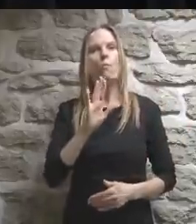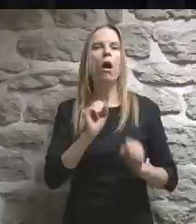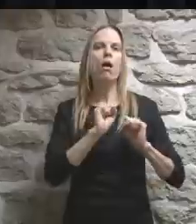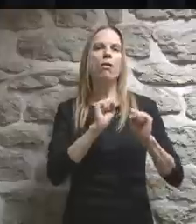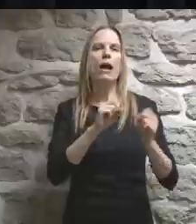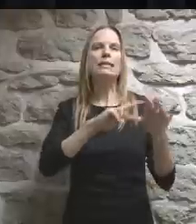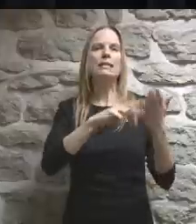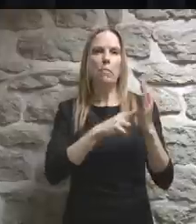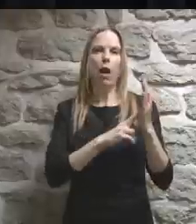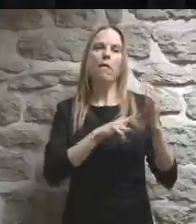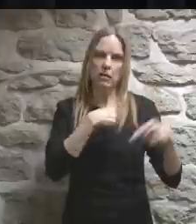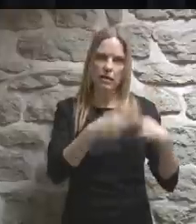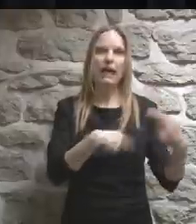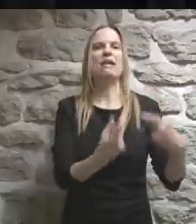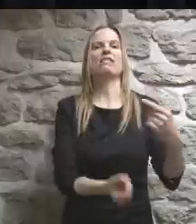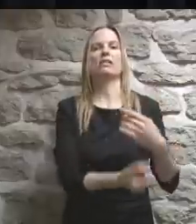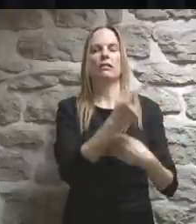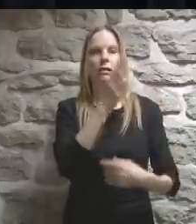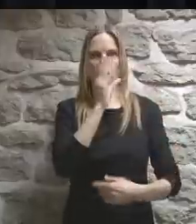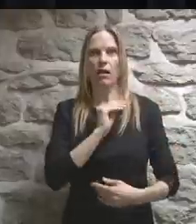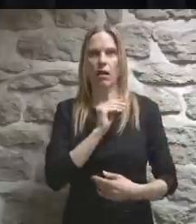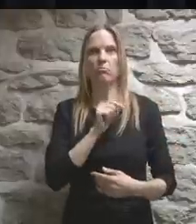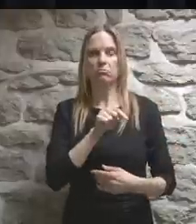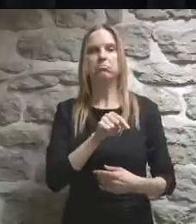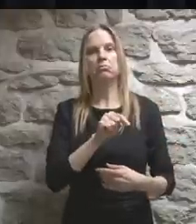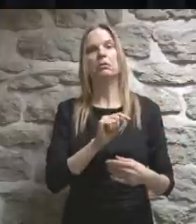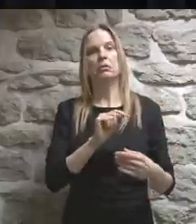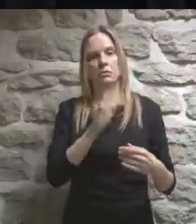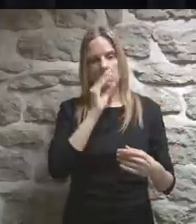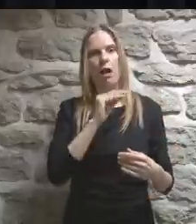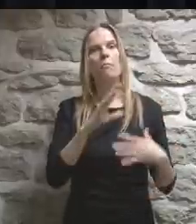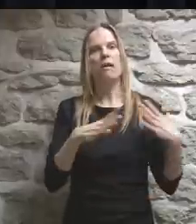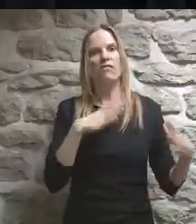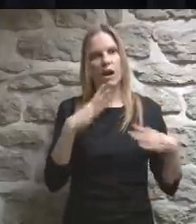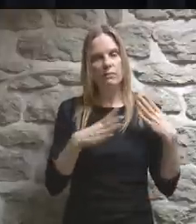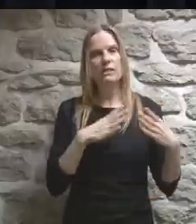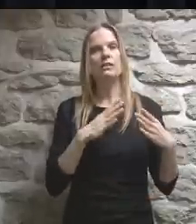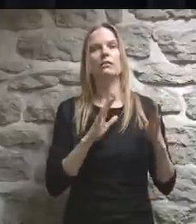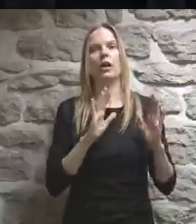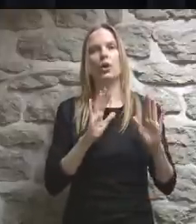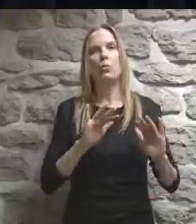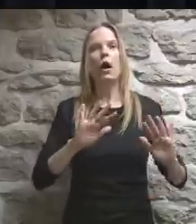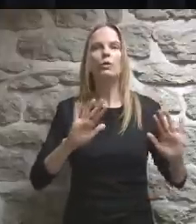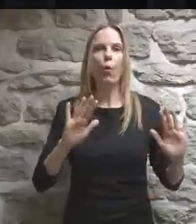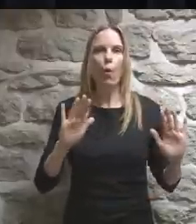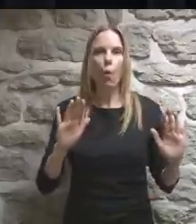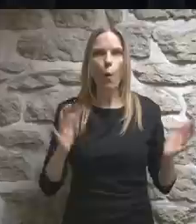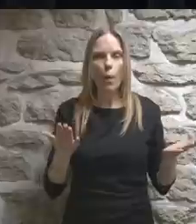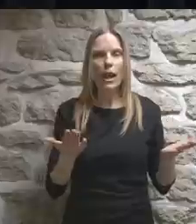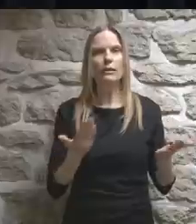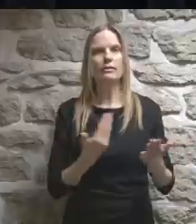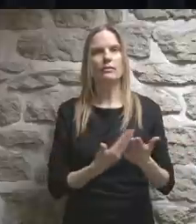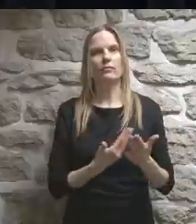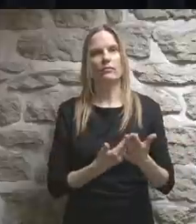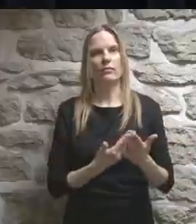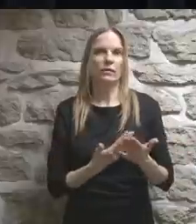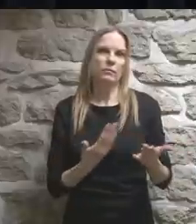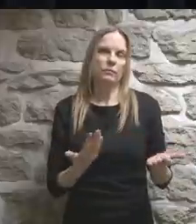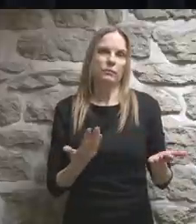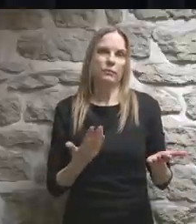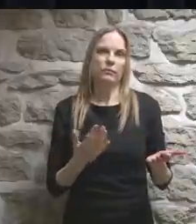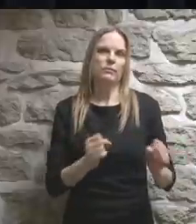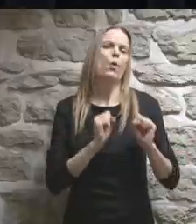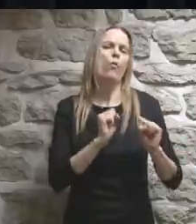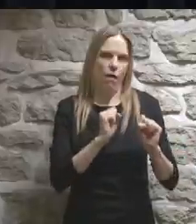kaitseplaanid ja valmistuda siis juba ette selleks, kui peaks olema või noh,